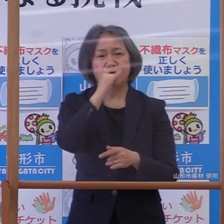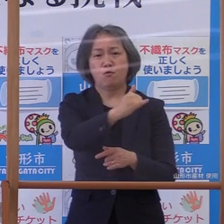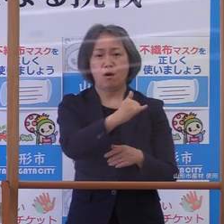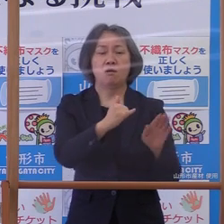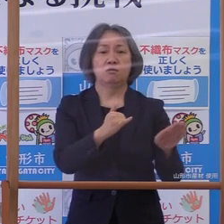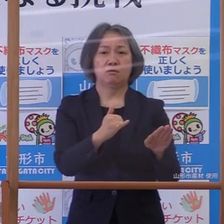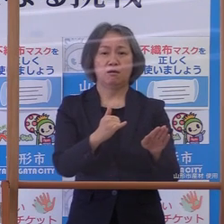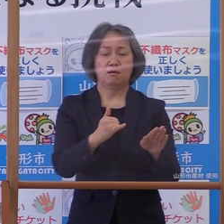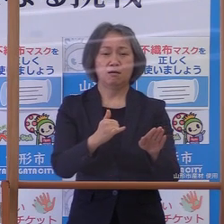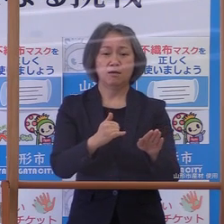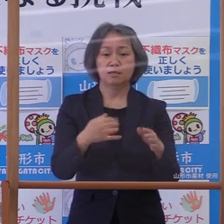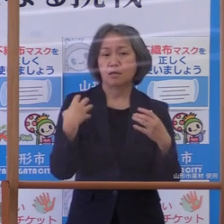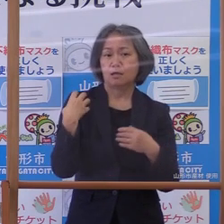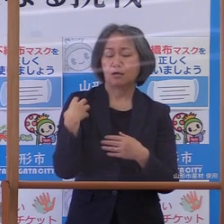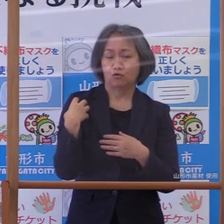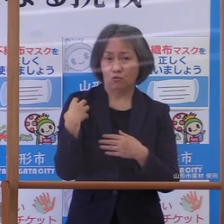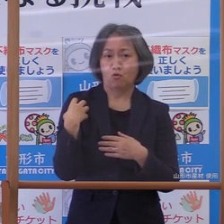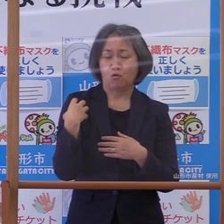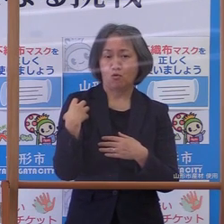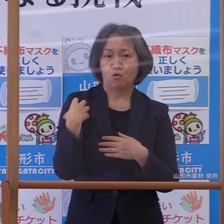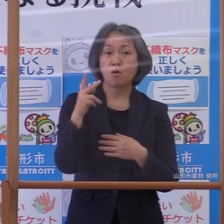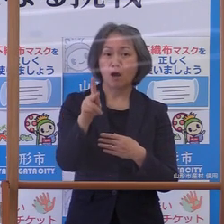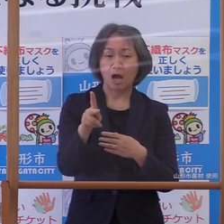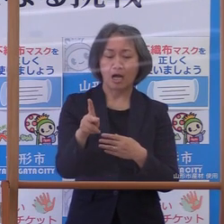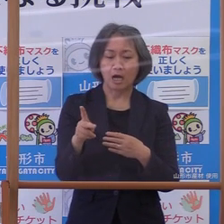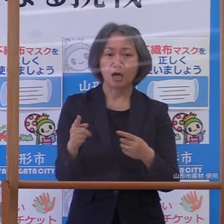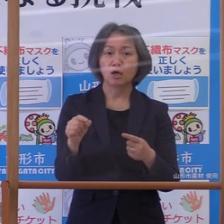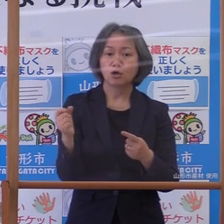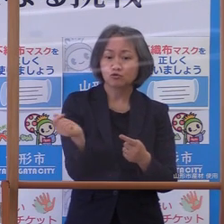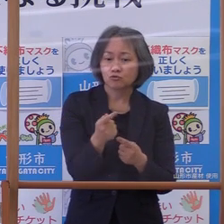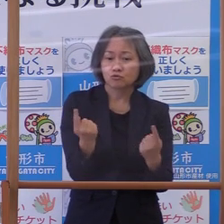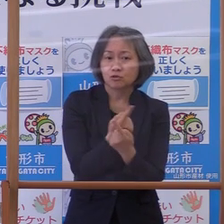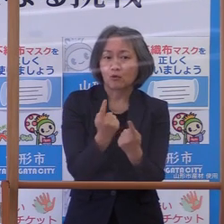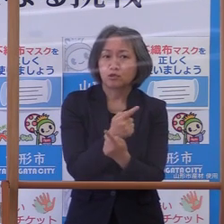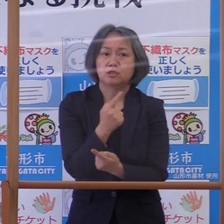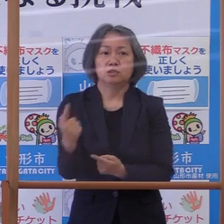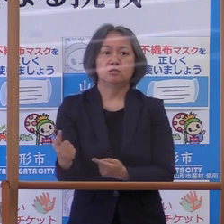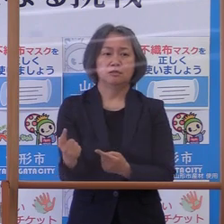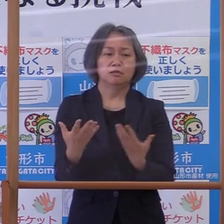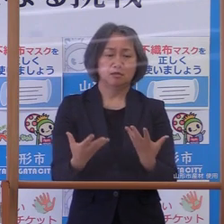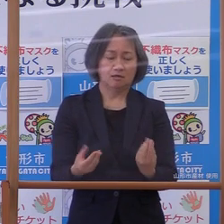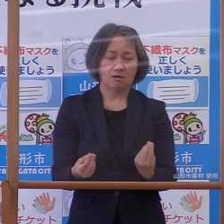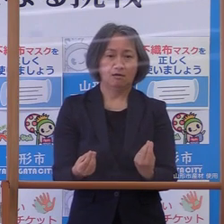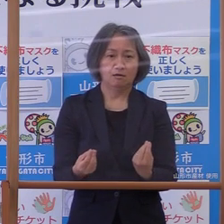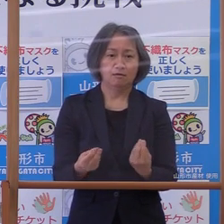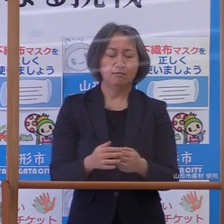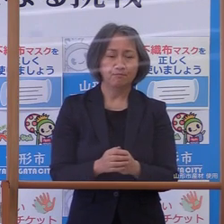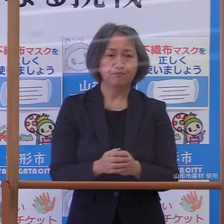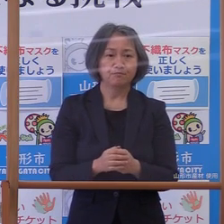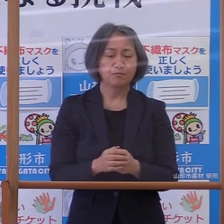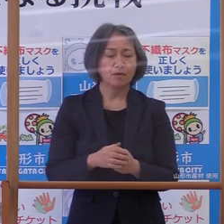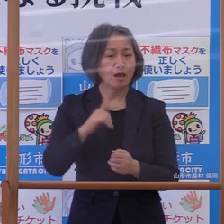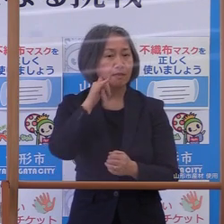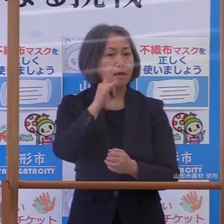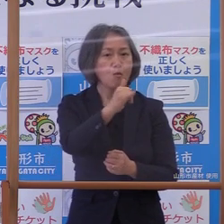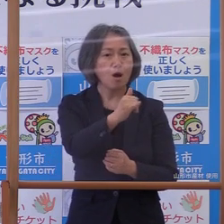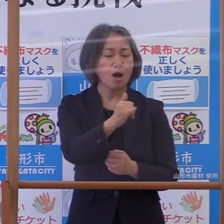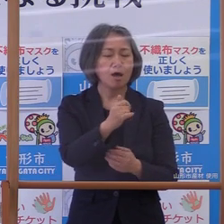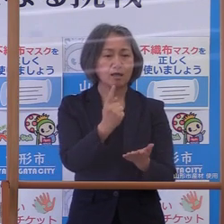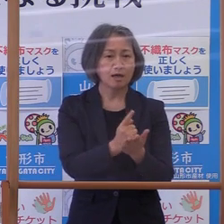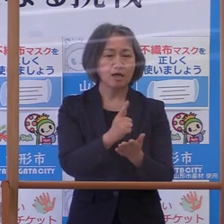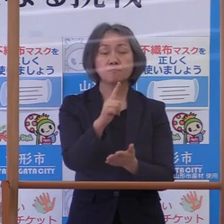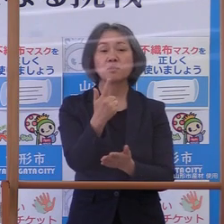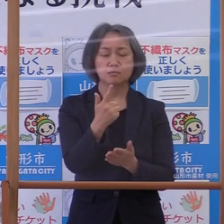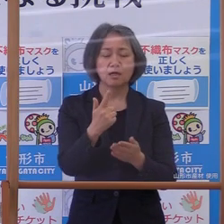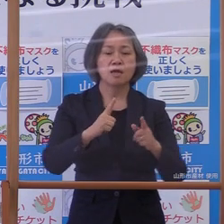で担当部署がすぐそれを直しに行けるというようなことがありますので、電話などよりもですね、LINE